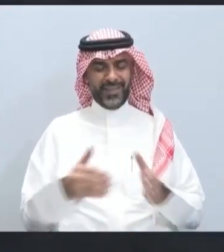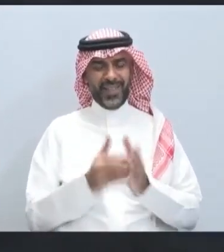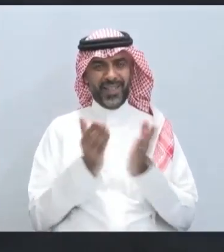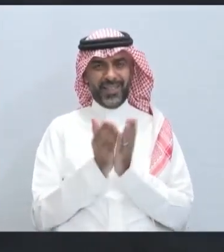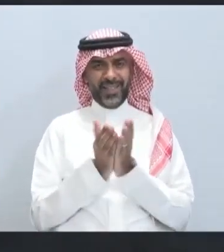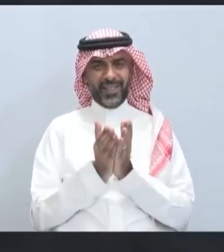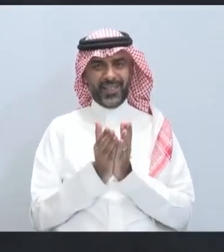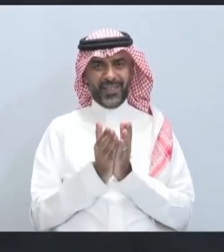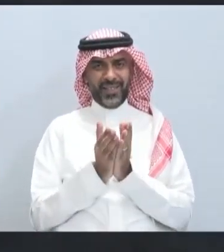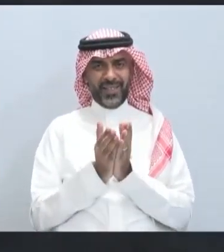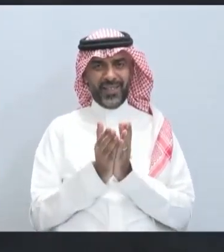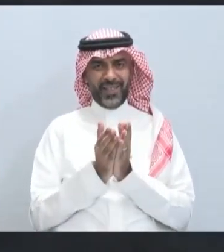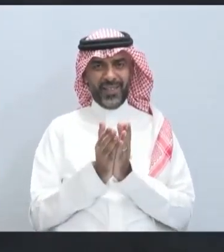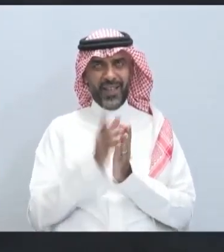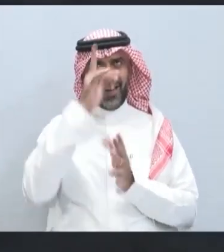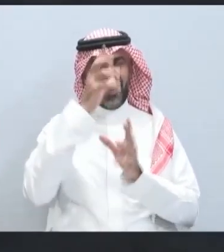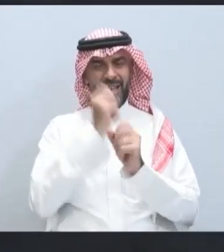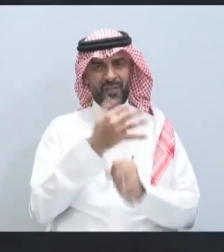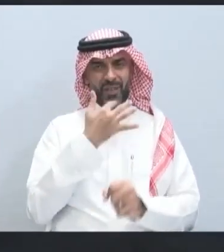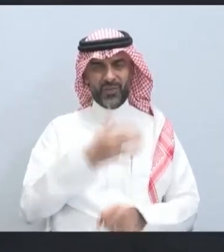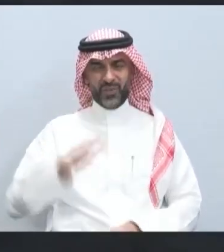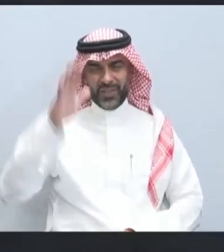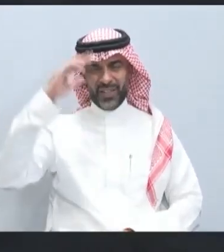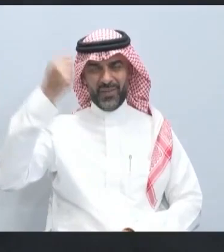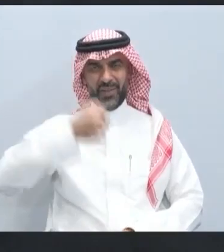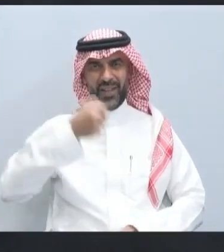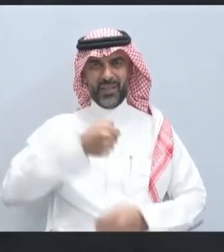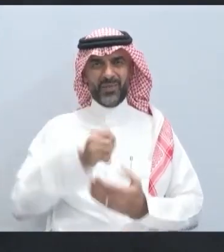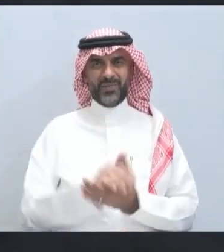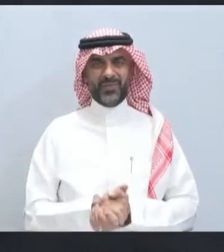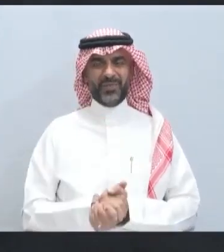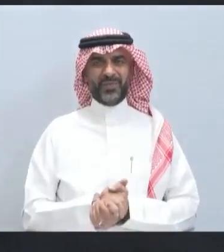الله وسلم على نبينا محمد واله وصحبه وسلم اجمعين